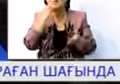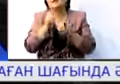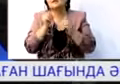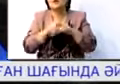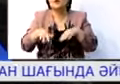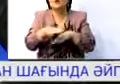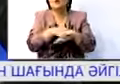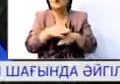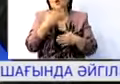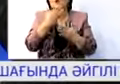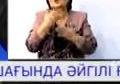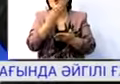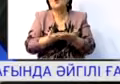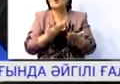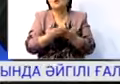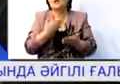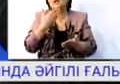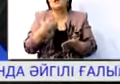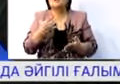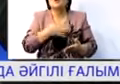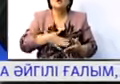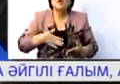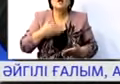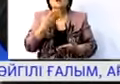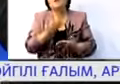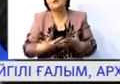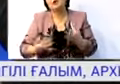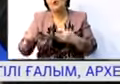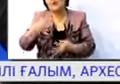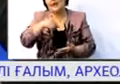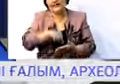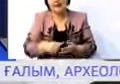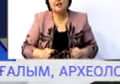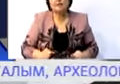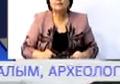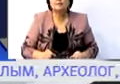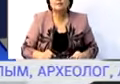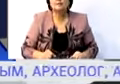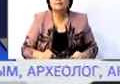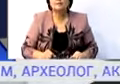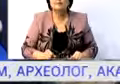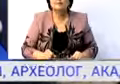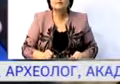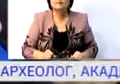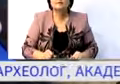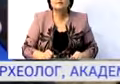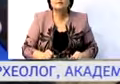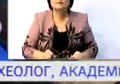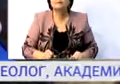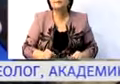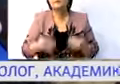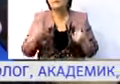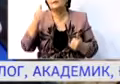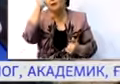да халық қалаулысына өз ұсыныстарын жеткізіп, толғандырған мәселелерін ортаға салды. Ұстаздардың алдында биылғы